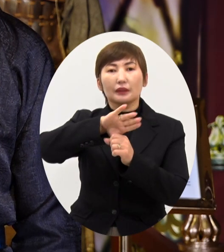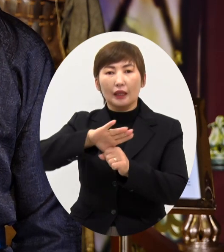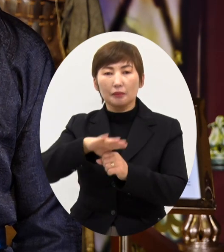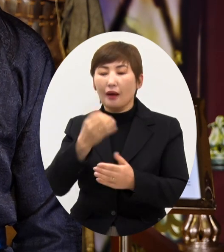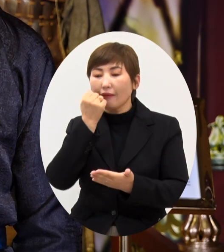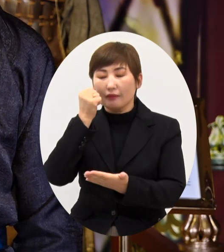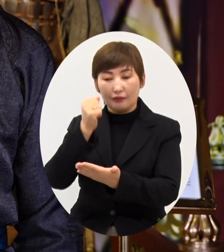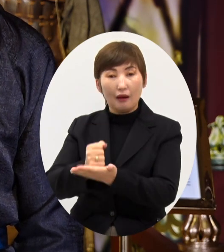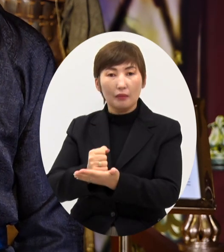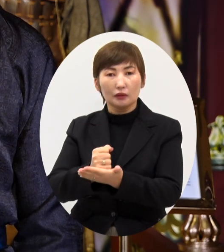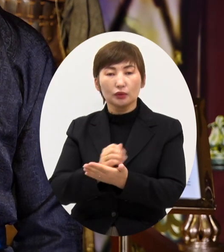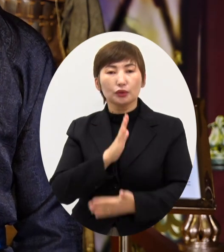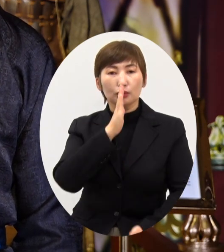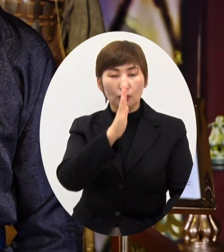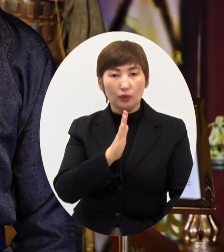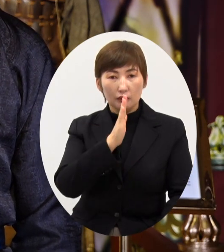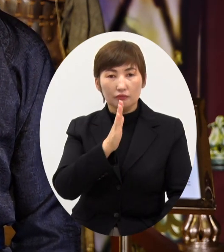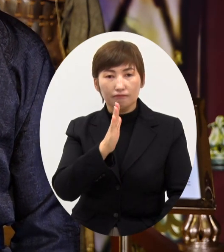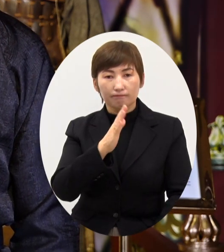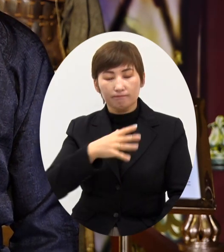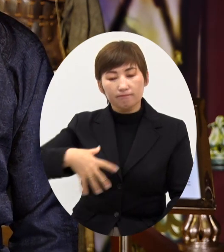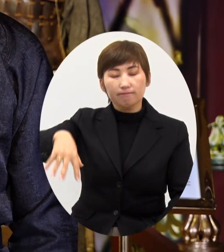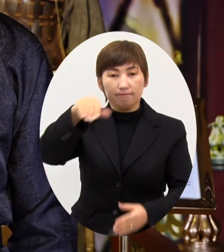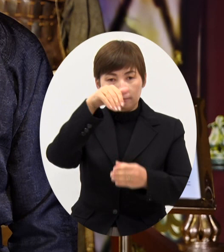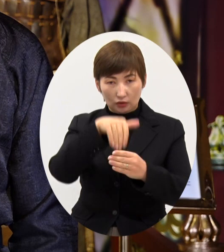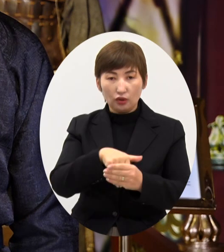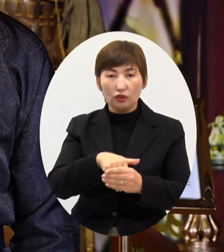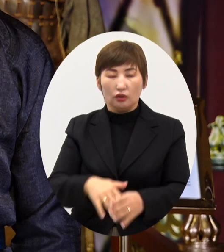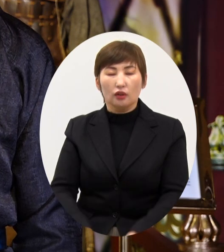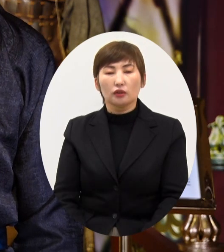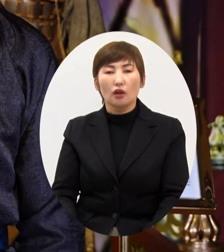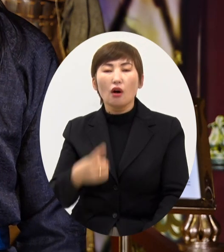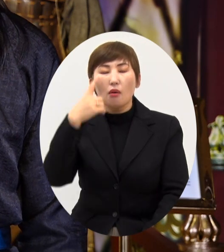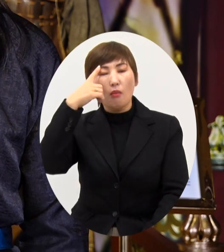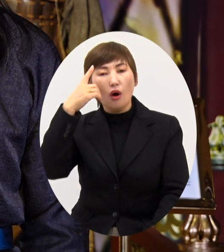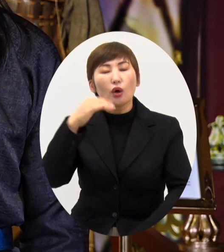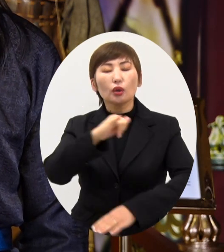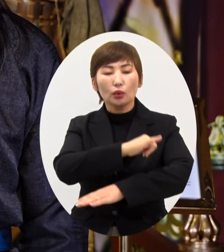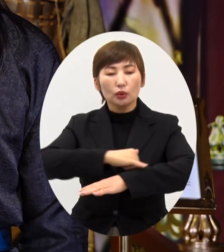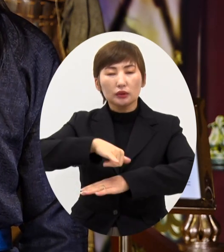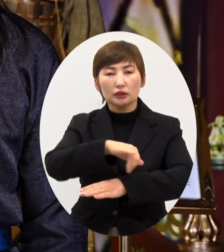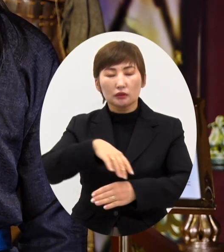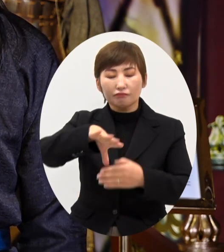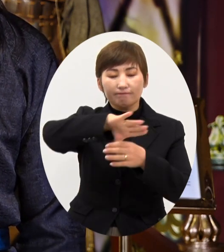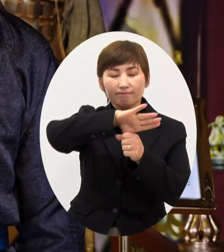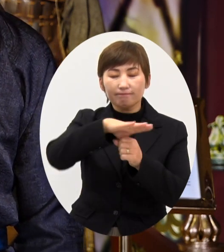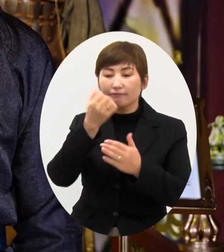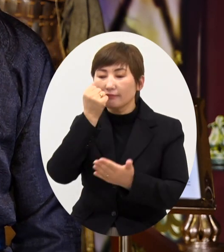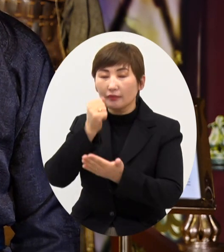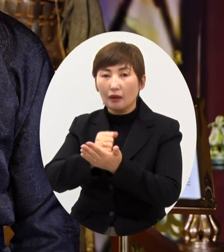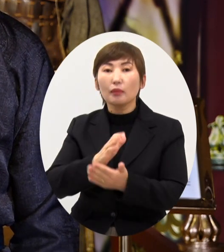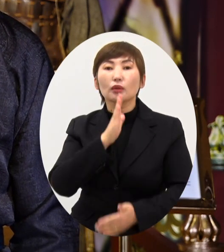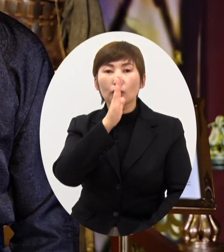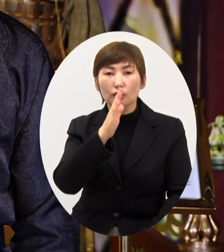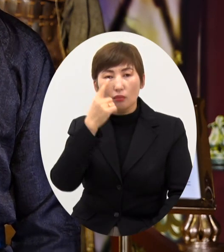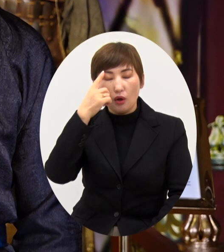далба, тамга, дуулал. За, эдгээрүүд байдаг юм байна. Төрийн сүлд, туг, далба, тамга, дуулал нь